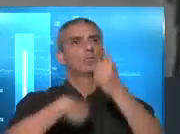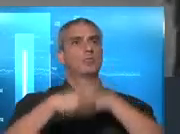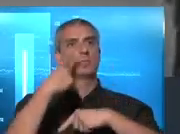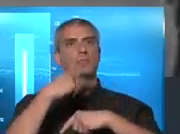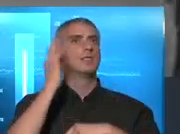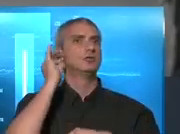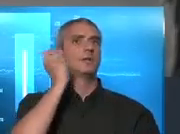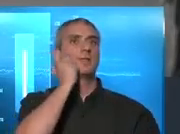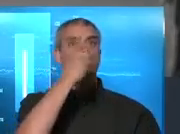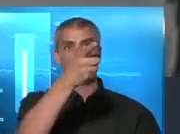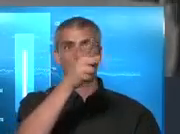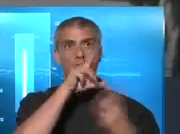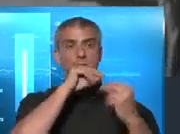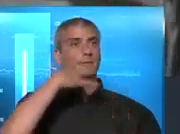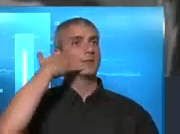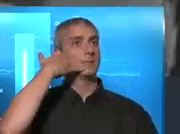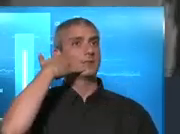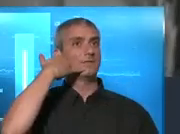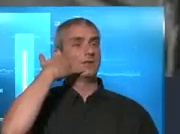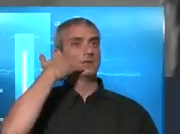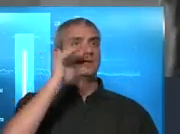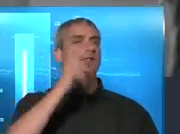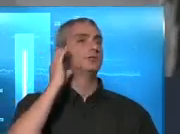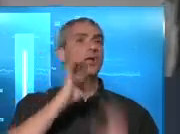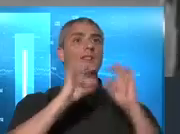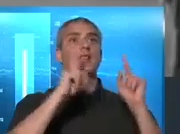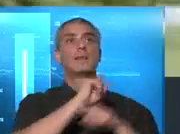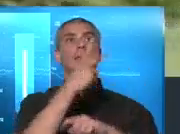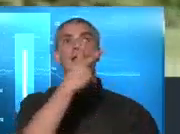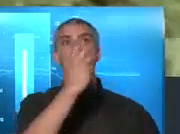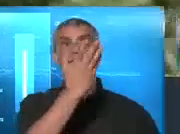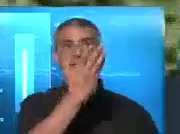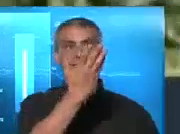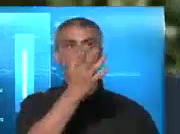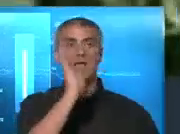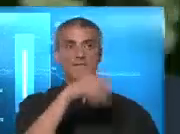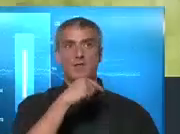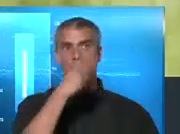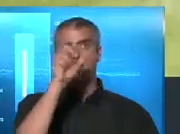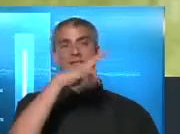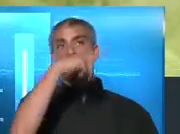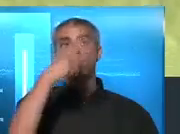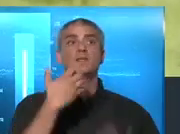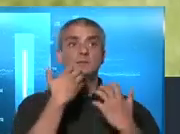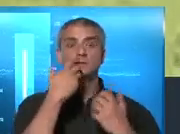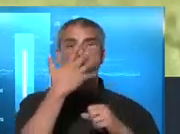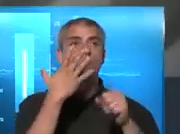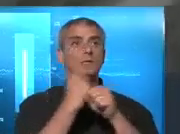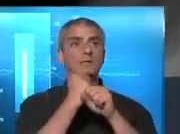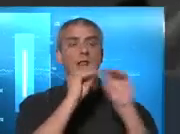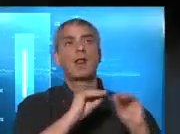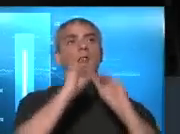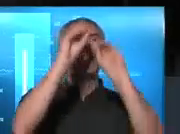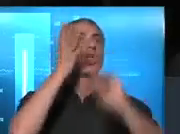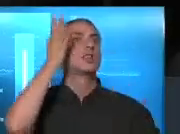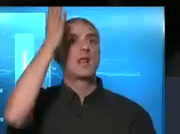עם הפלאפון, זאת שמשוחחת ברחוב אי שם בתחילת המאה ה-20. ואפילו אזרח נורווגי שמספר שהצליח לנדוד אל